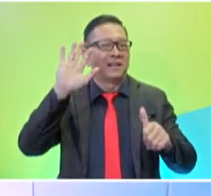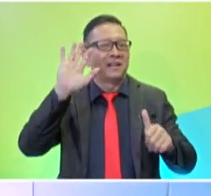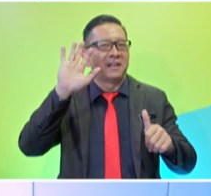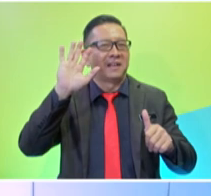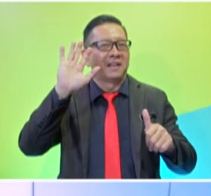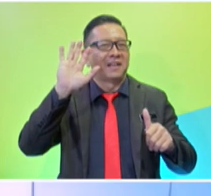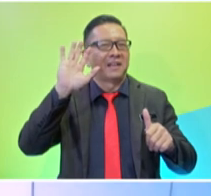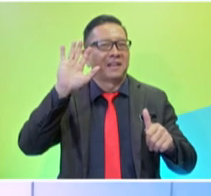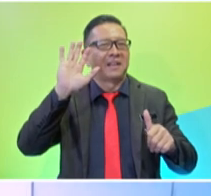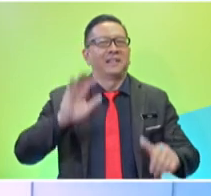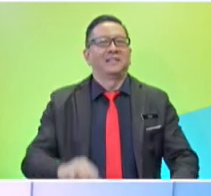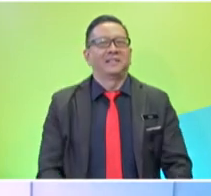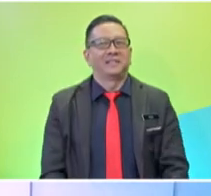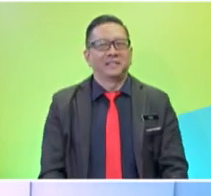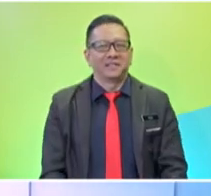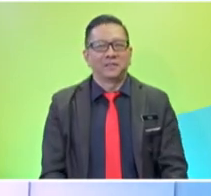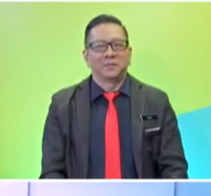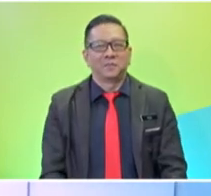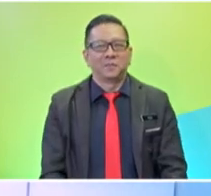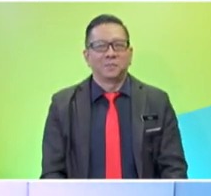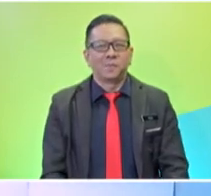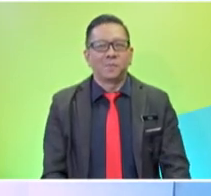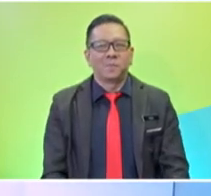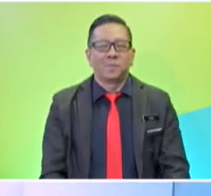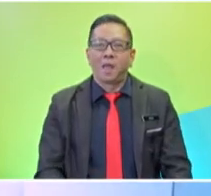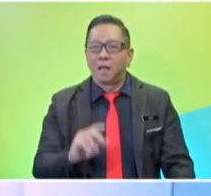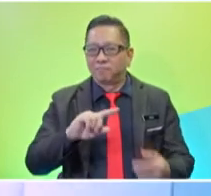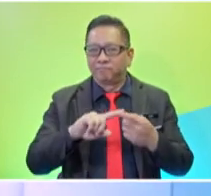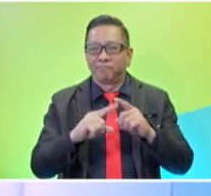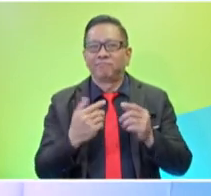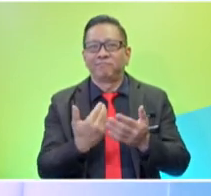Salam perkenalan Baiklah kawan-kawan